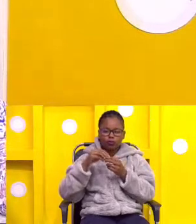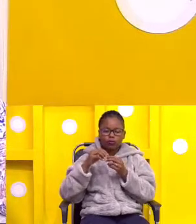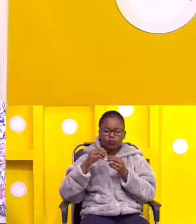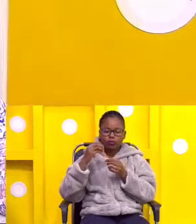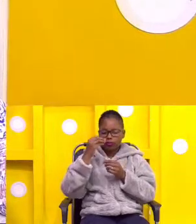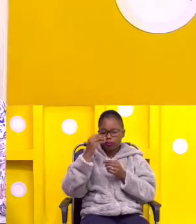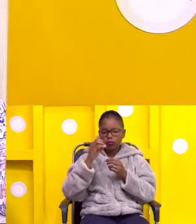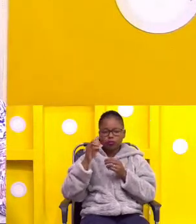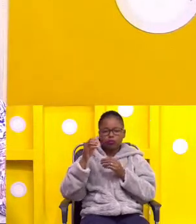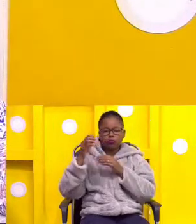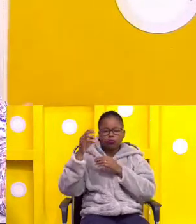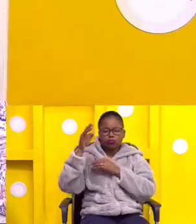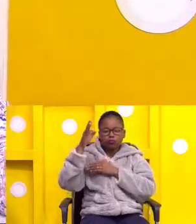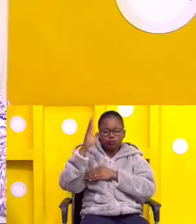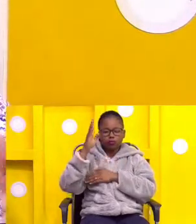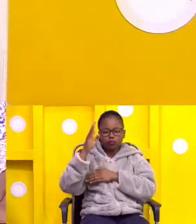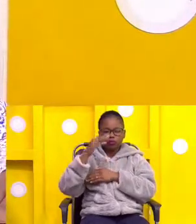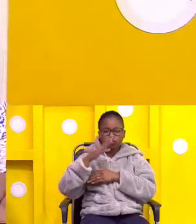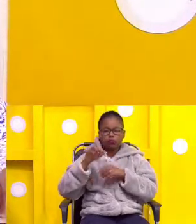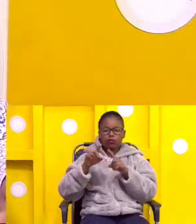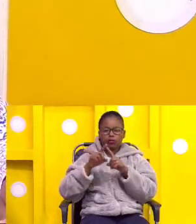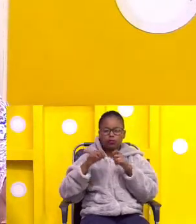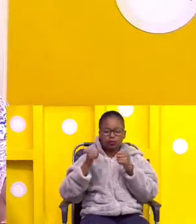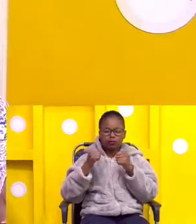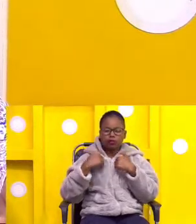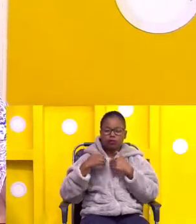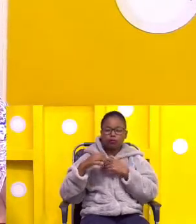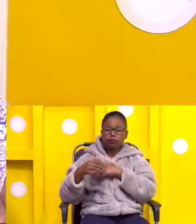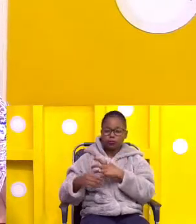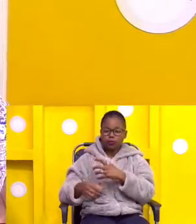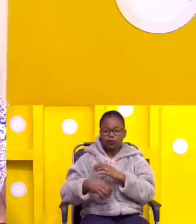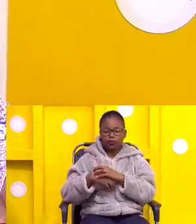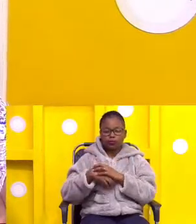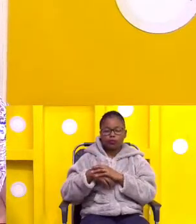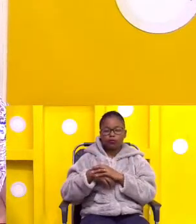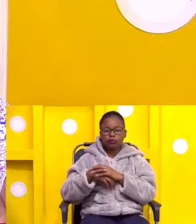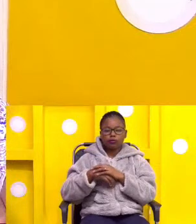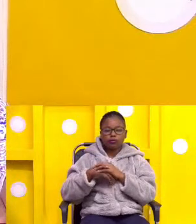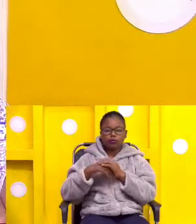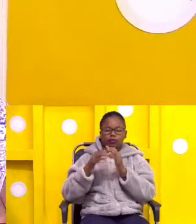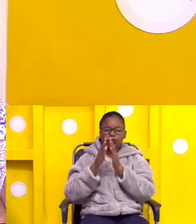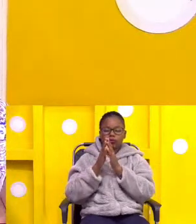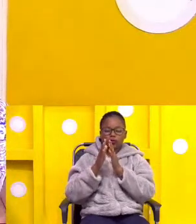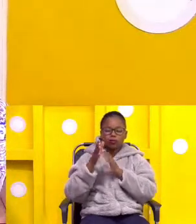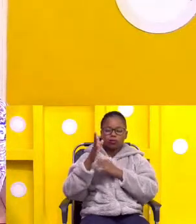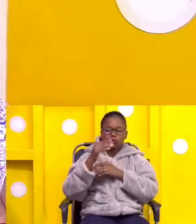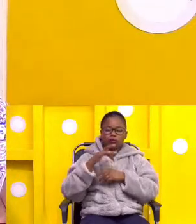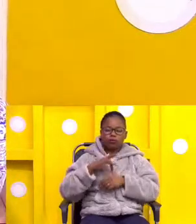inike ya Ngai uri uri hinya. Na Ngai uri uri uhoti. Mwadhani aroto yuwele ratha.